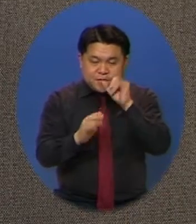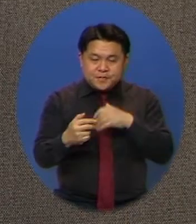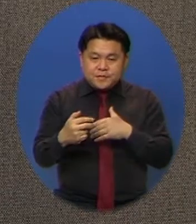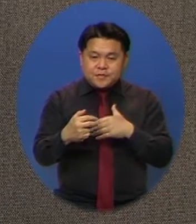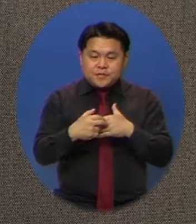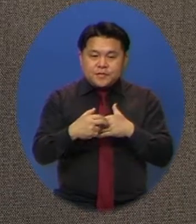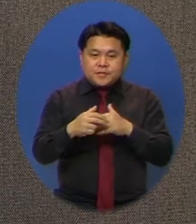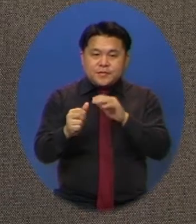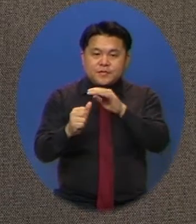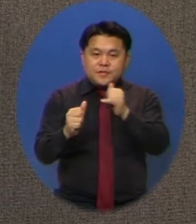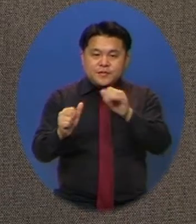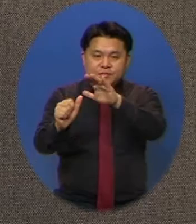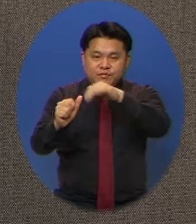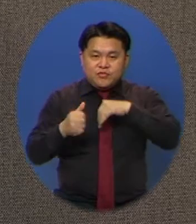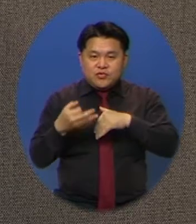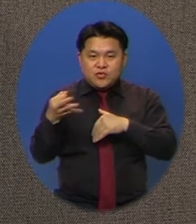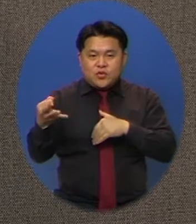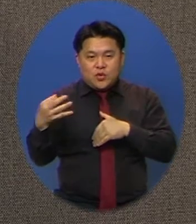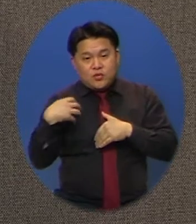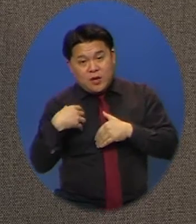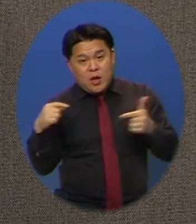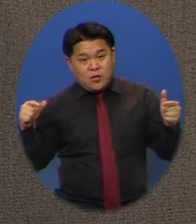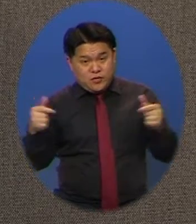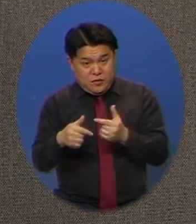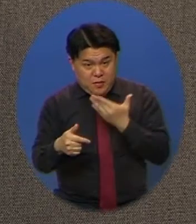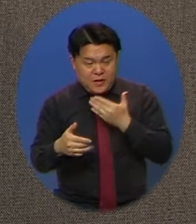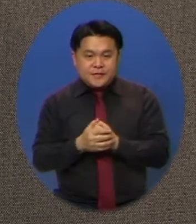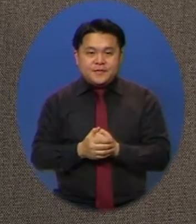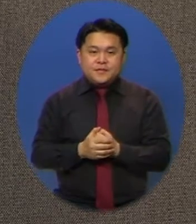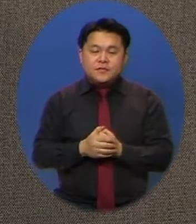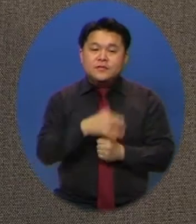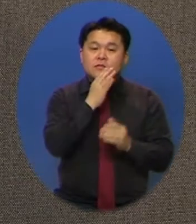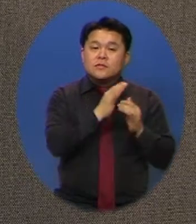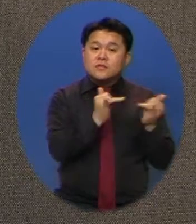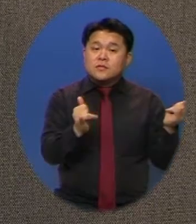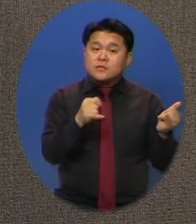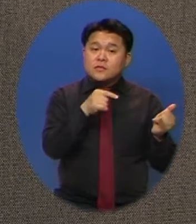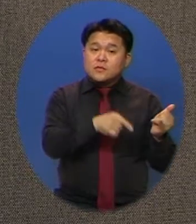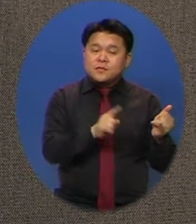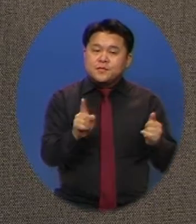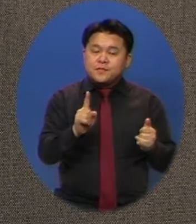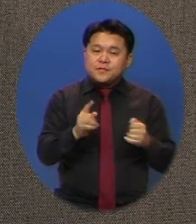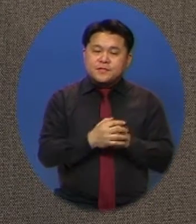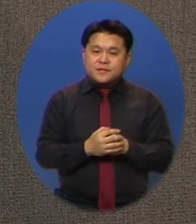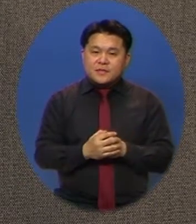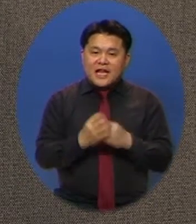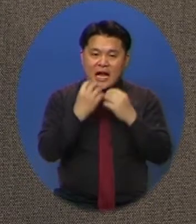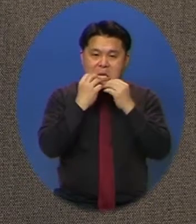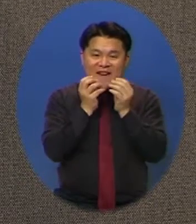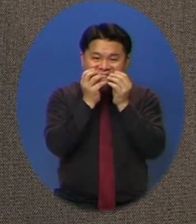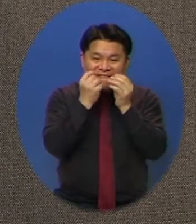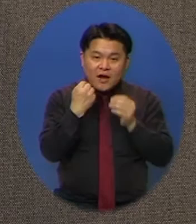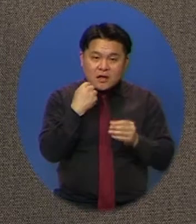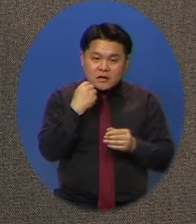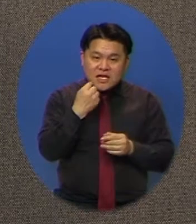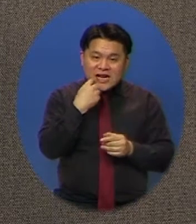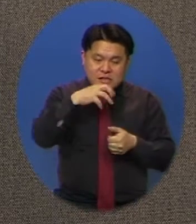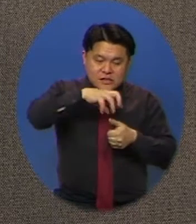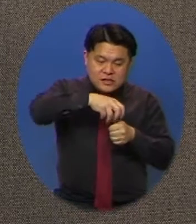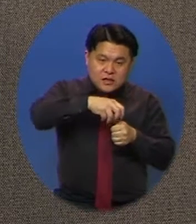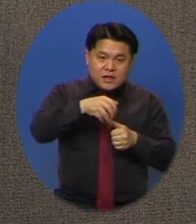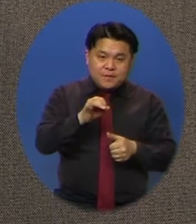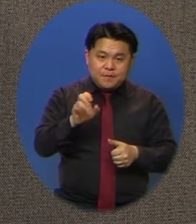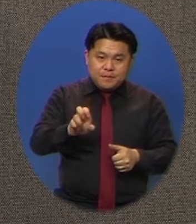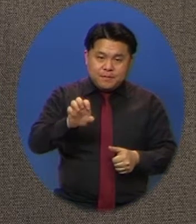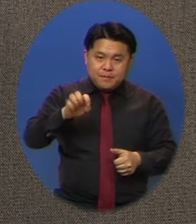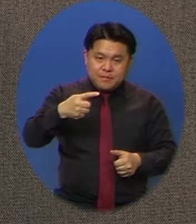상당히 완화되는 그런 효과가 있습니다. 특히 우리 노인분들에 대해서는 크게 틀니 임플란트 제도가